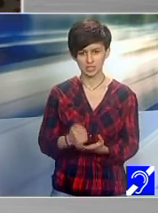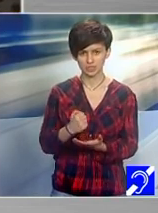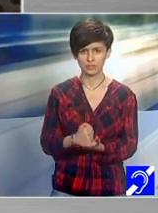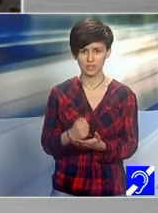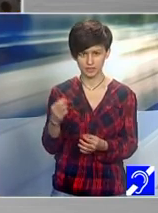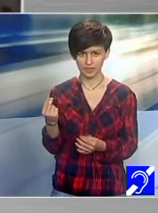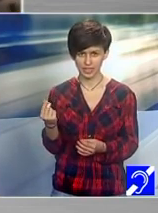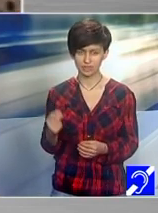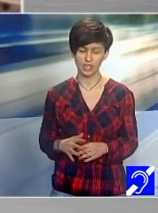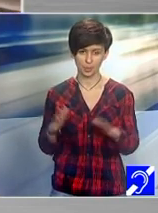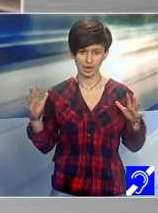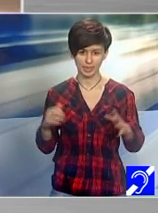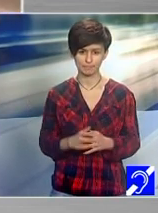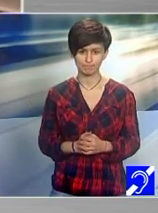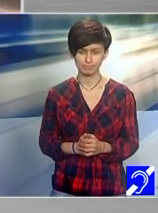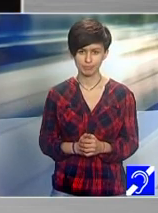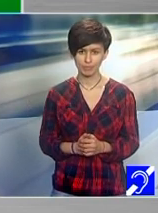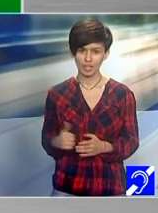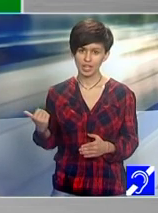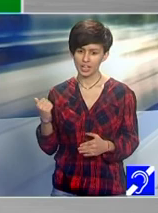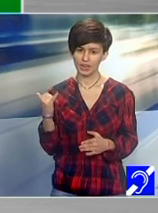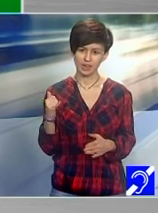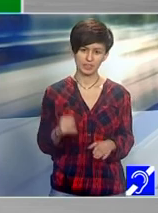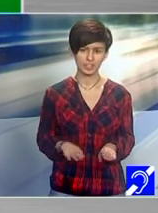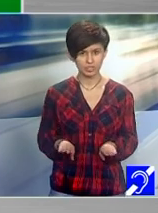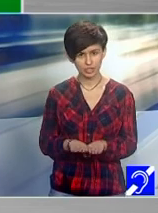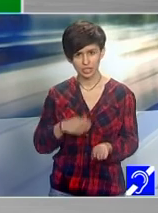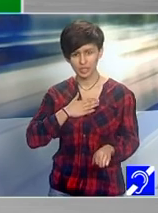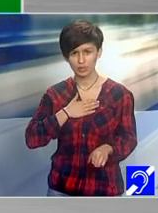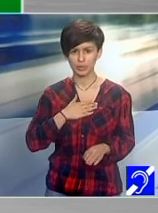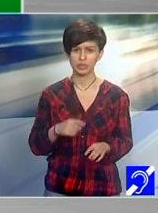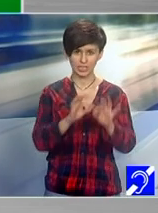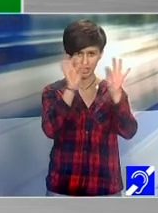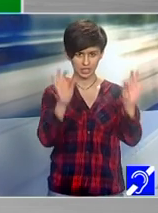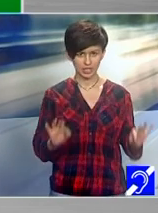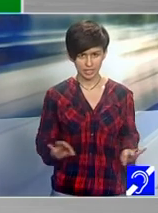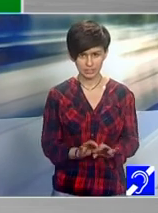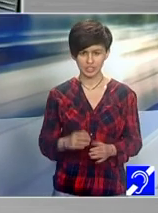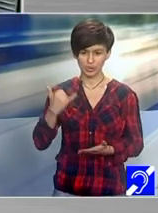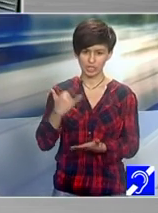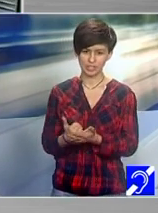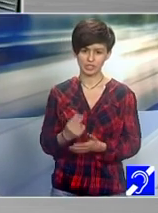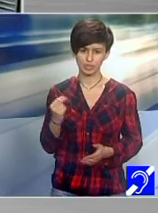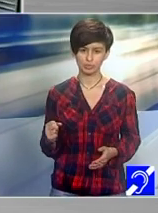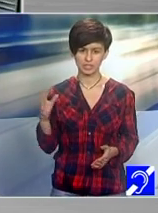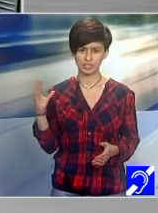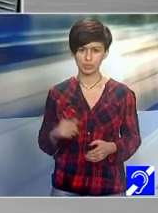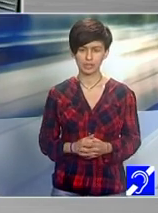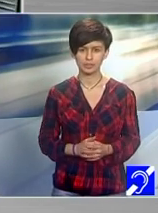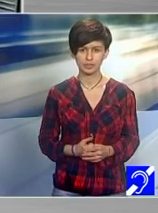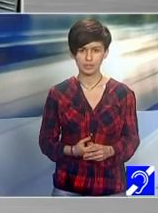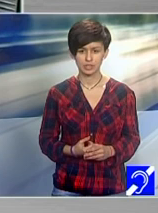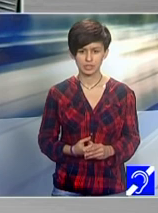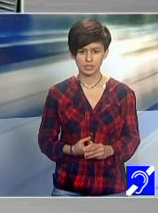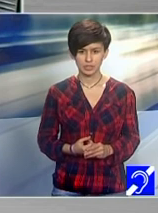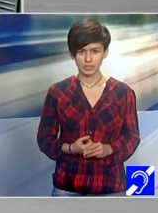Între timp ni s-a alăturat și colegul meu Remus Florescu. Bună de ziua. La cotidianul Adevărul. Bună ziua. Bine venit, Remus. Vreau să vă